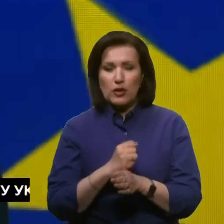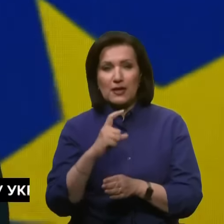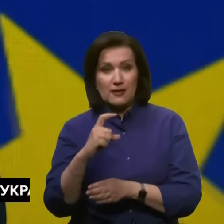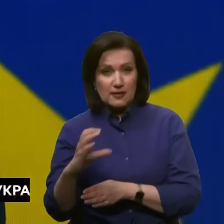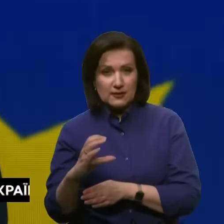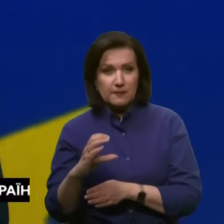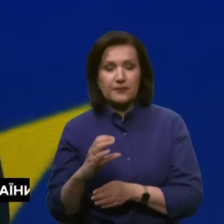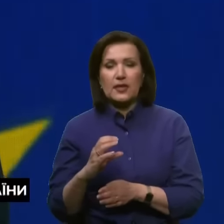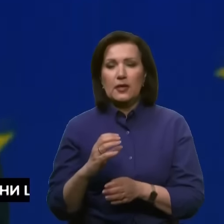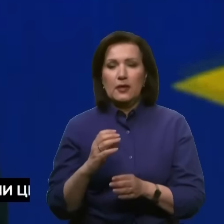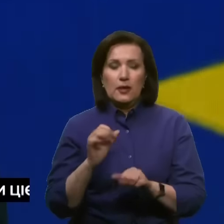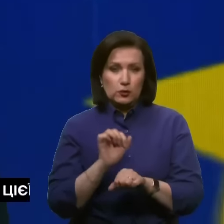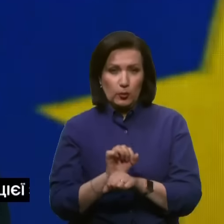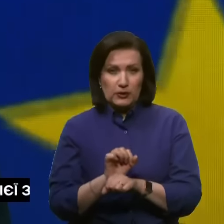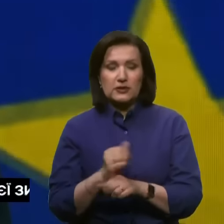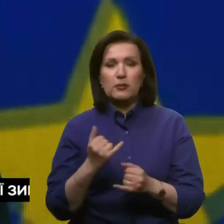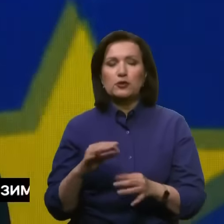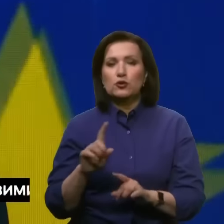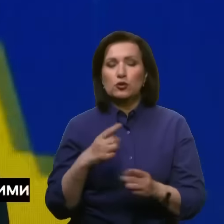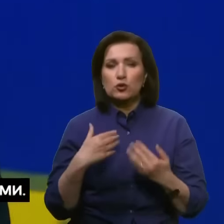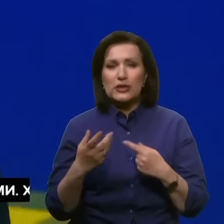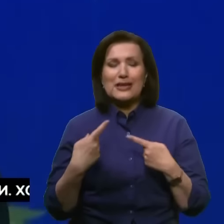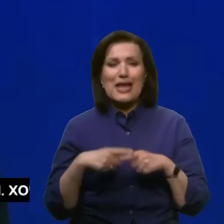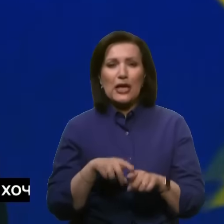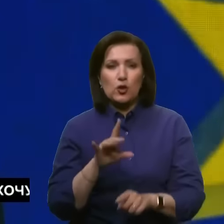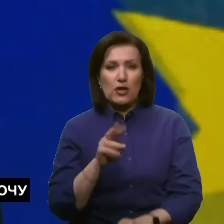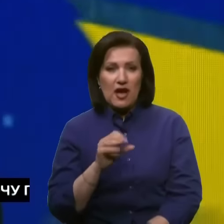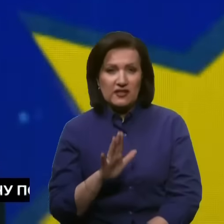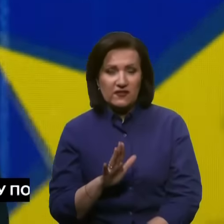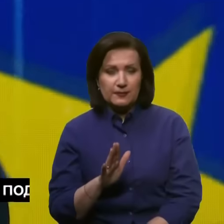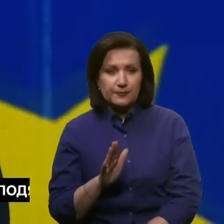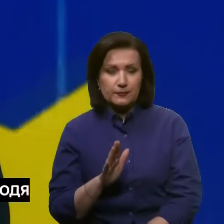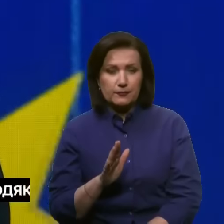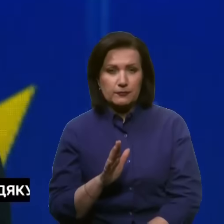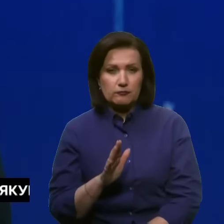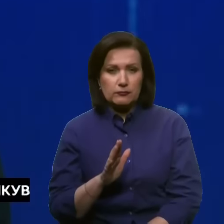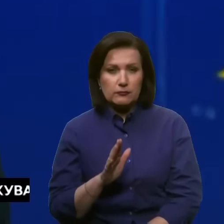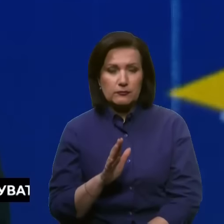ЄС. Так, на цьому зупинимось. Тепер, що стосується технократів.